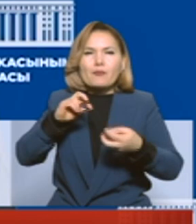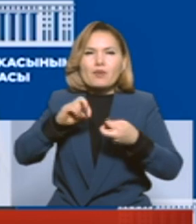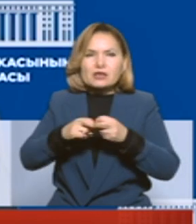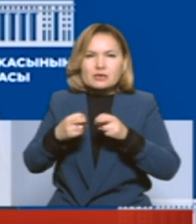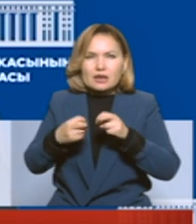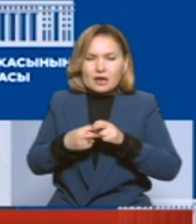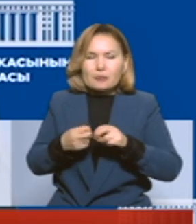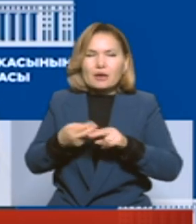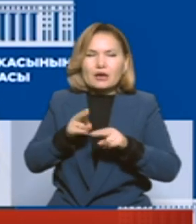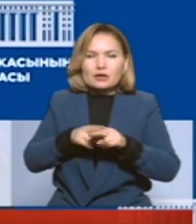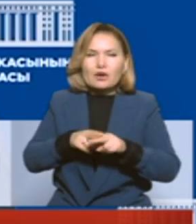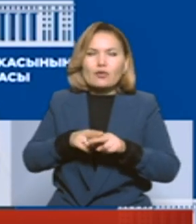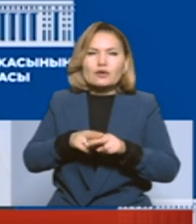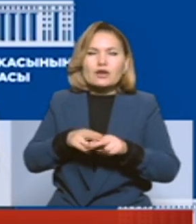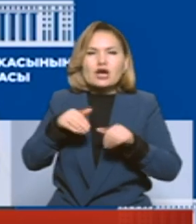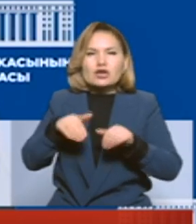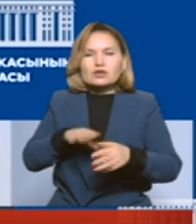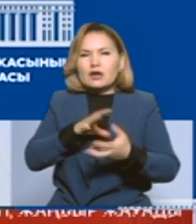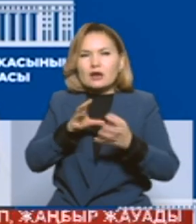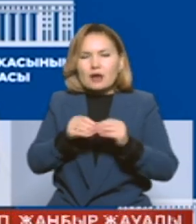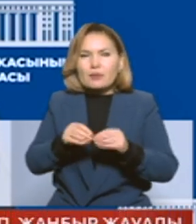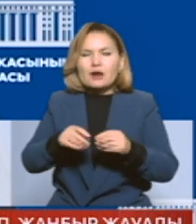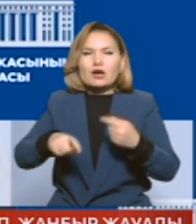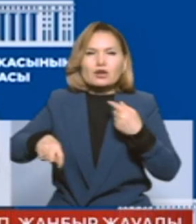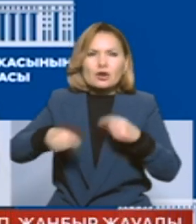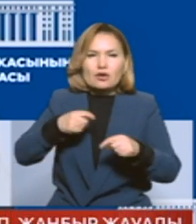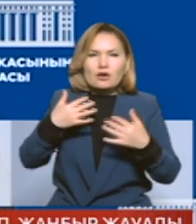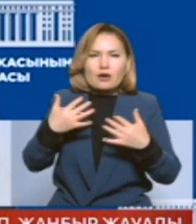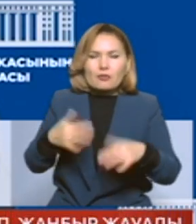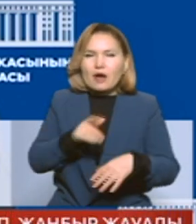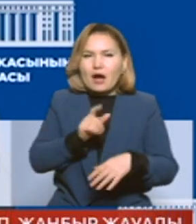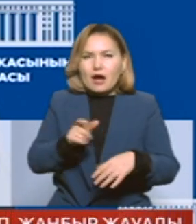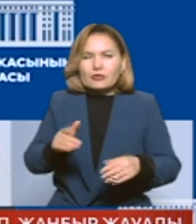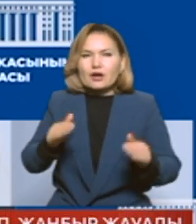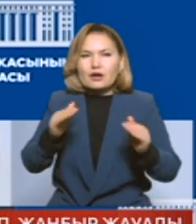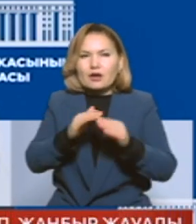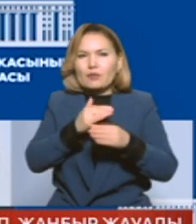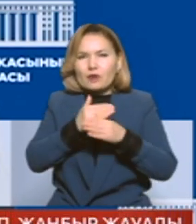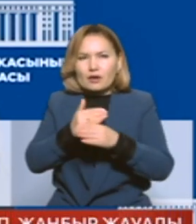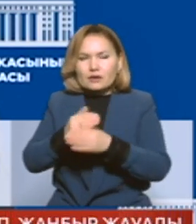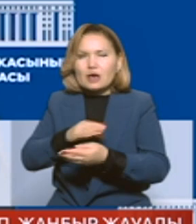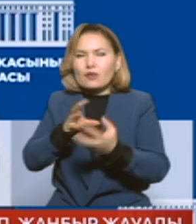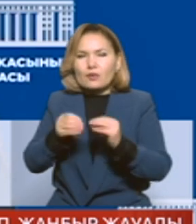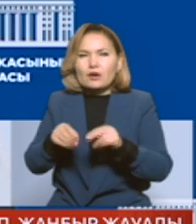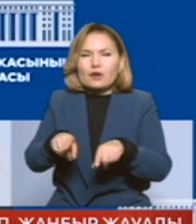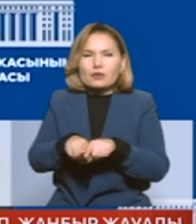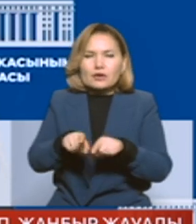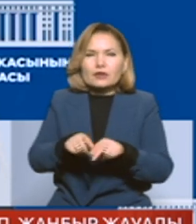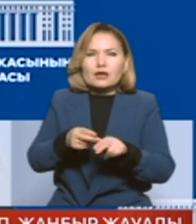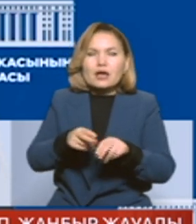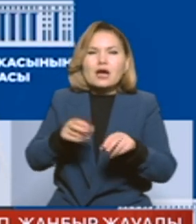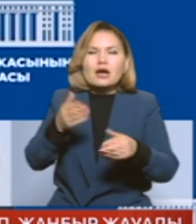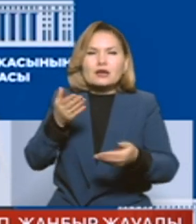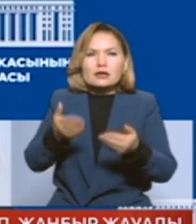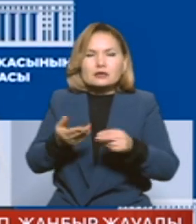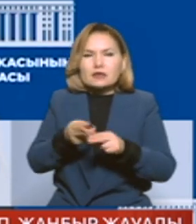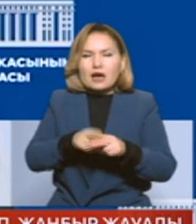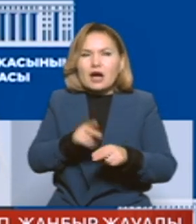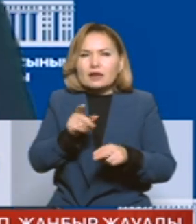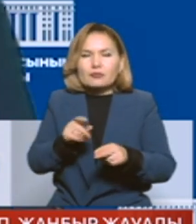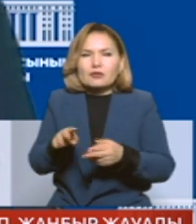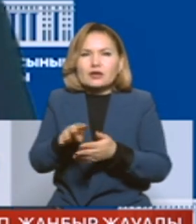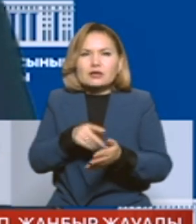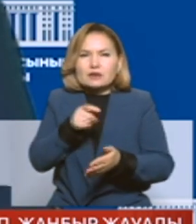бойынша, оның ішінде залалды өтеу бөлігінде сіз тұрғылықты жері бойынша прокуратура органдарына жүгіне